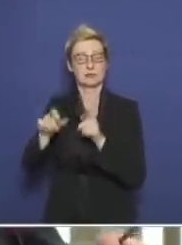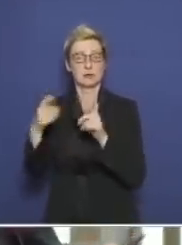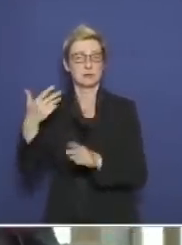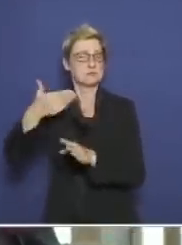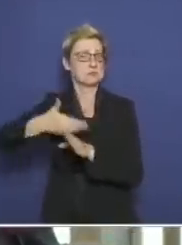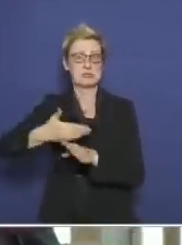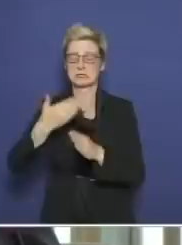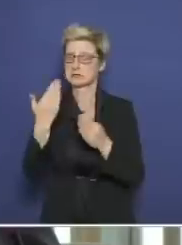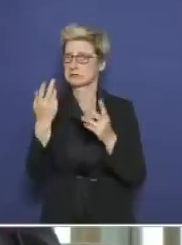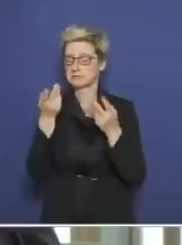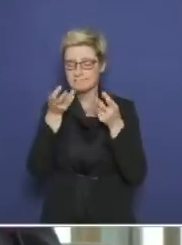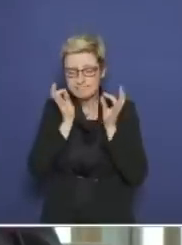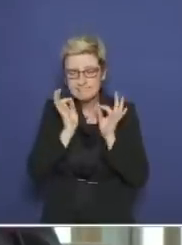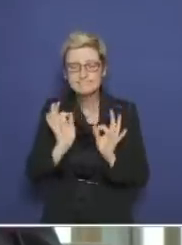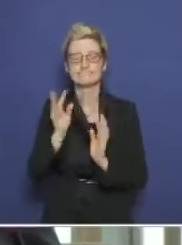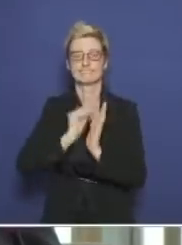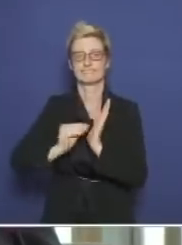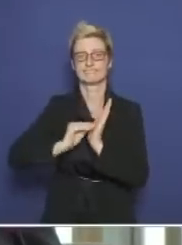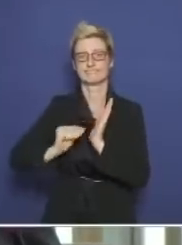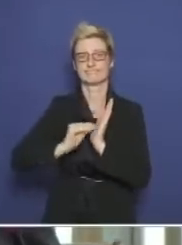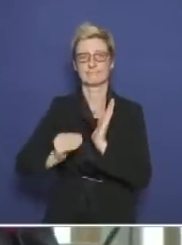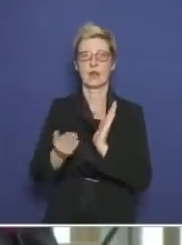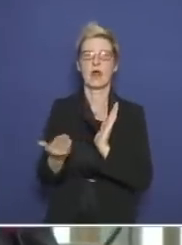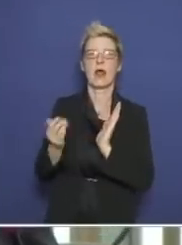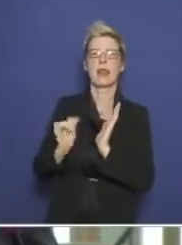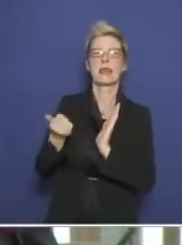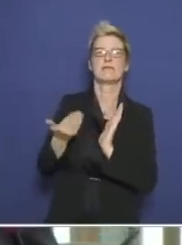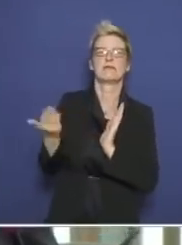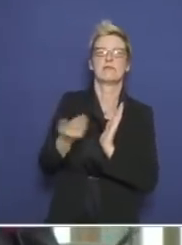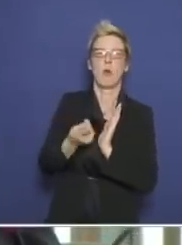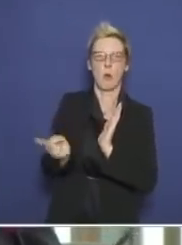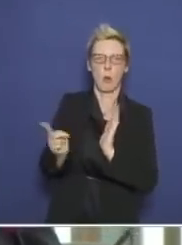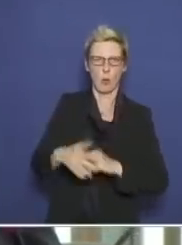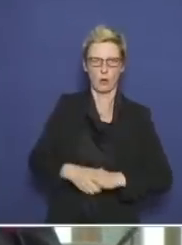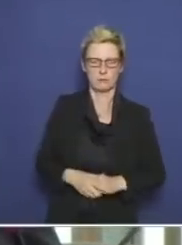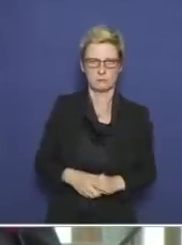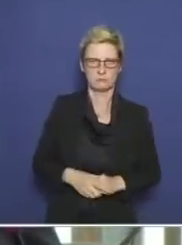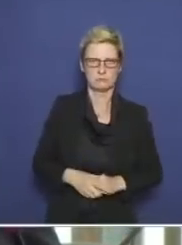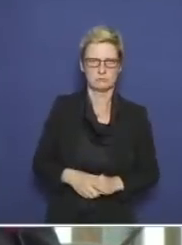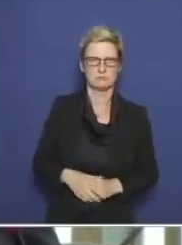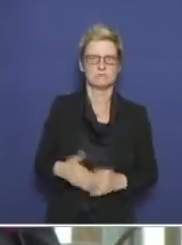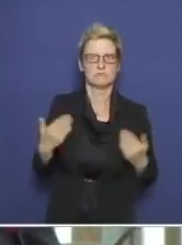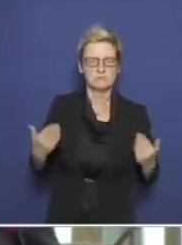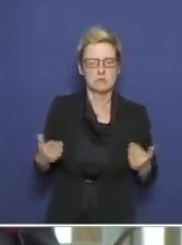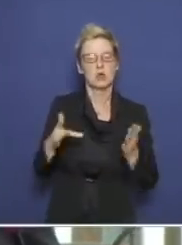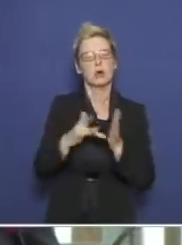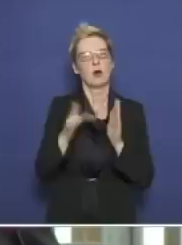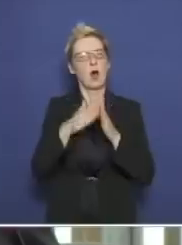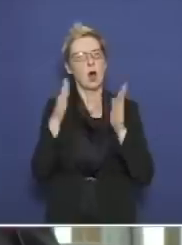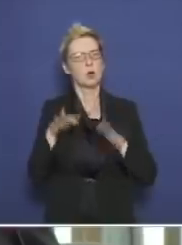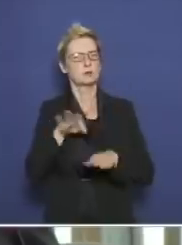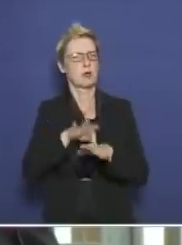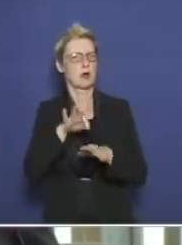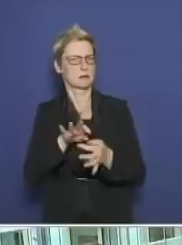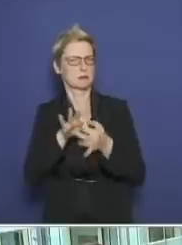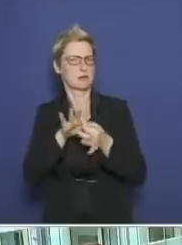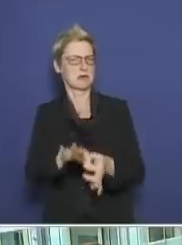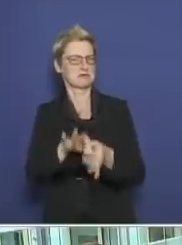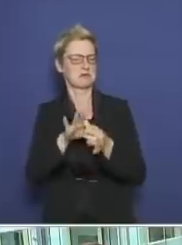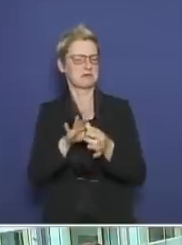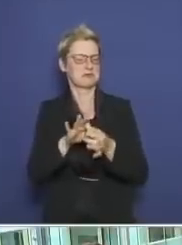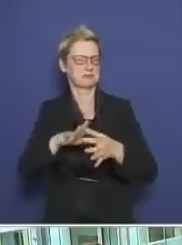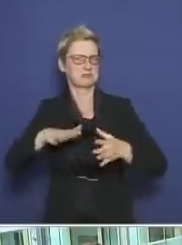ausreichend dokumentiert ist, wo diese Personen leben. Das liegt ja wohl vor allem an den Hausärzten, wenn ich es richtig verstanden habe, weil aus den